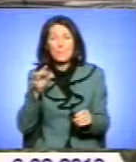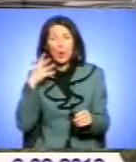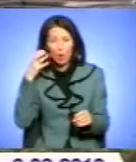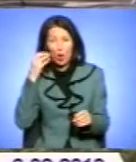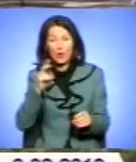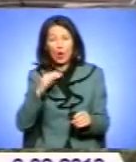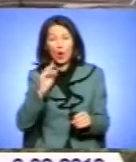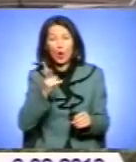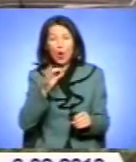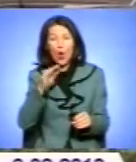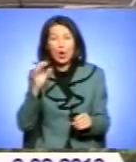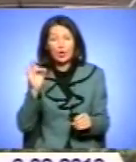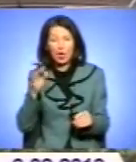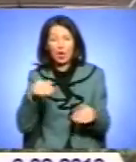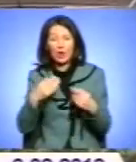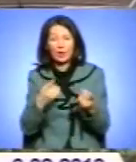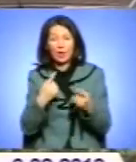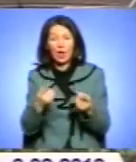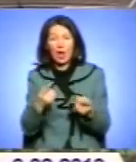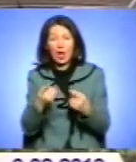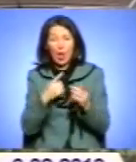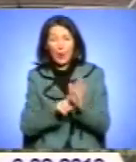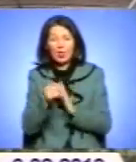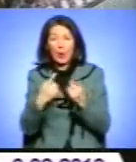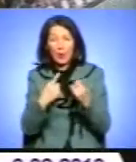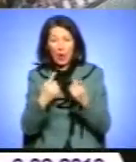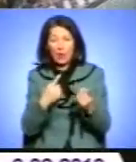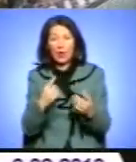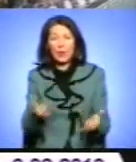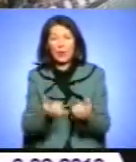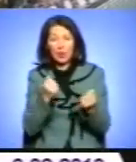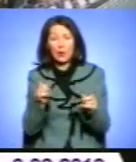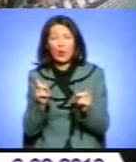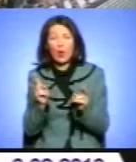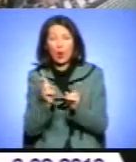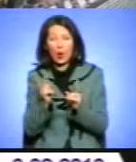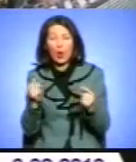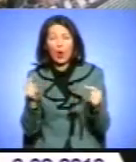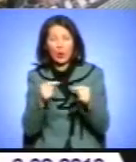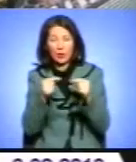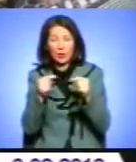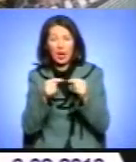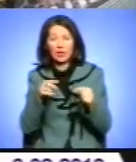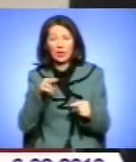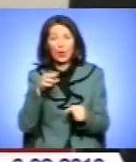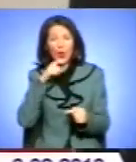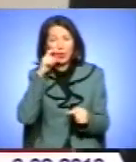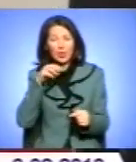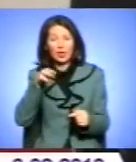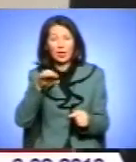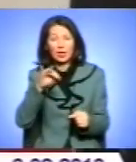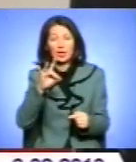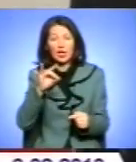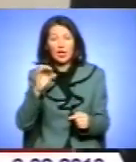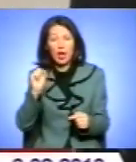республік подальший переговорний процес, підтримку прямих контактів між Кишиневим і Тирасполем та реалізацію конкретних дій в інтересах людей. Як